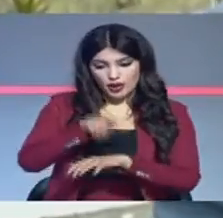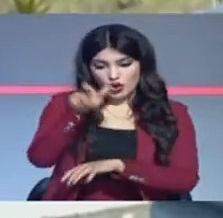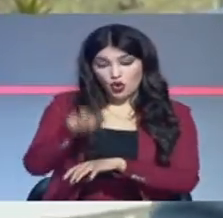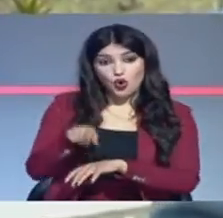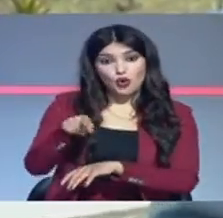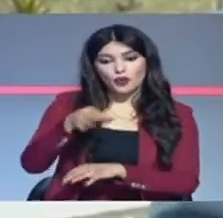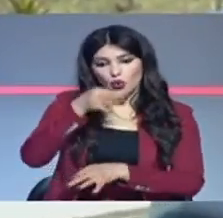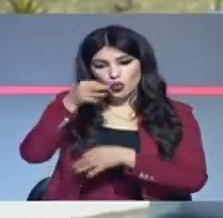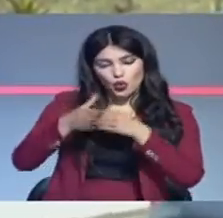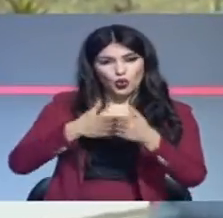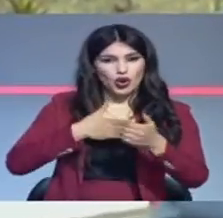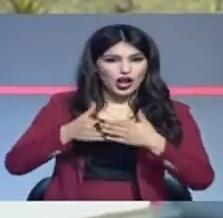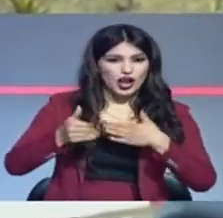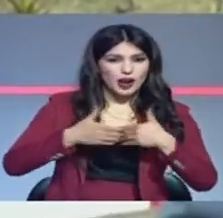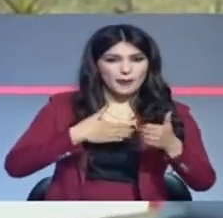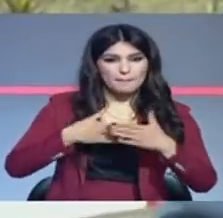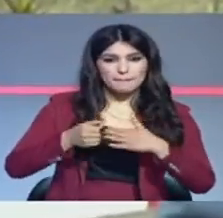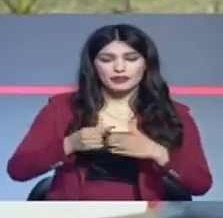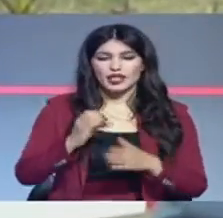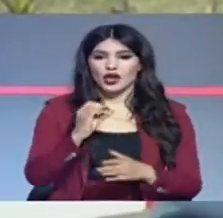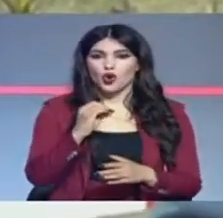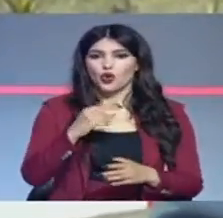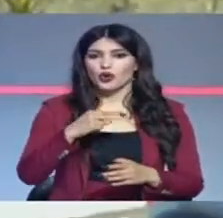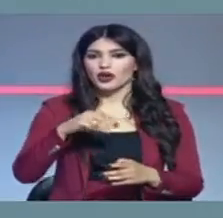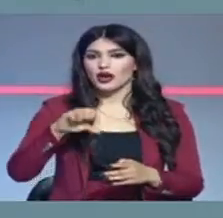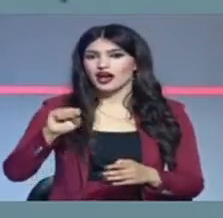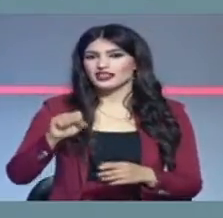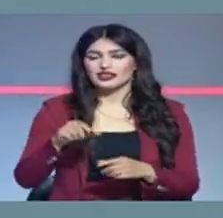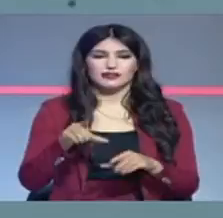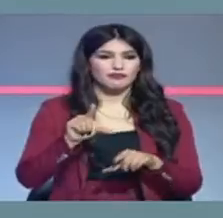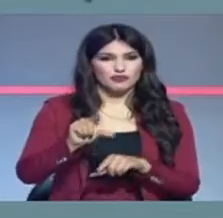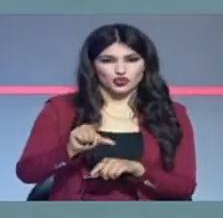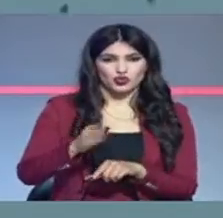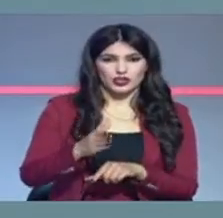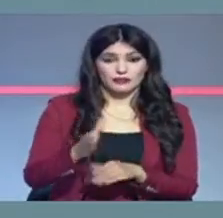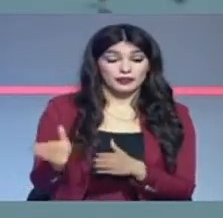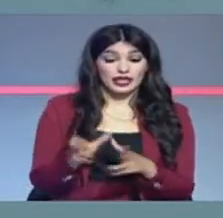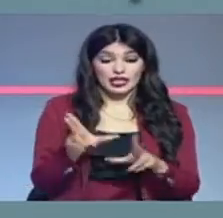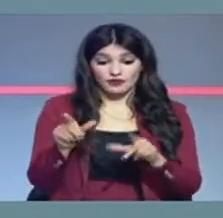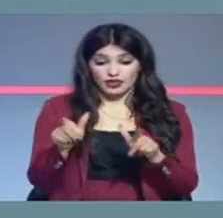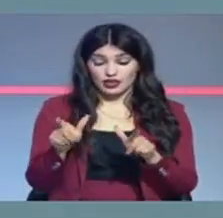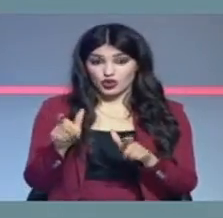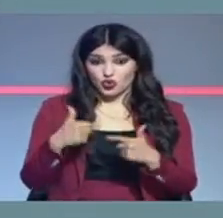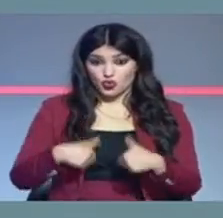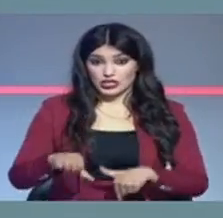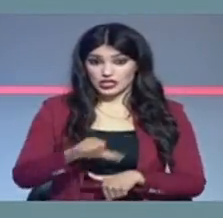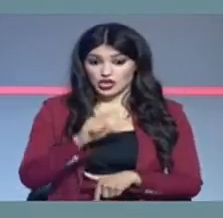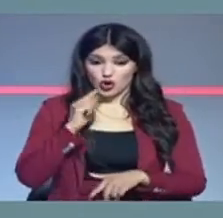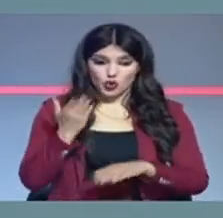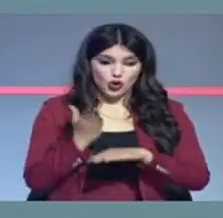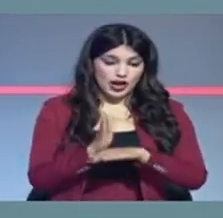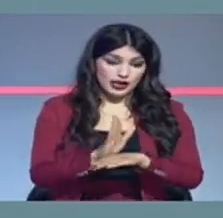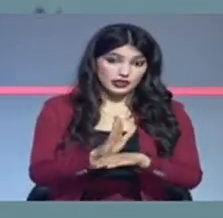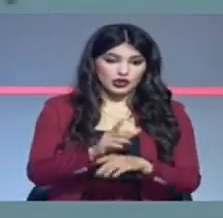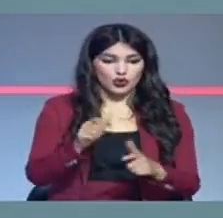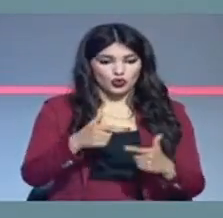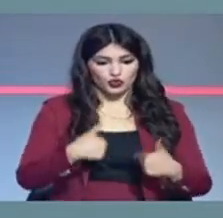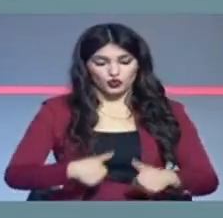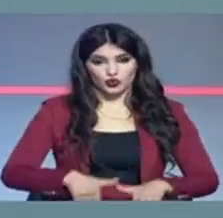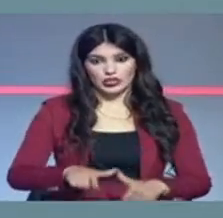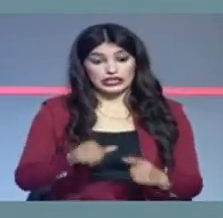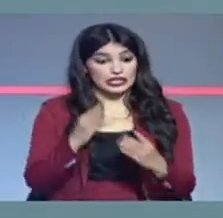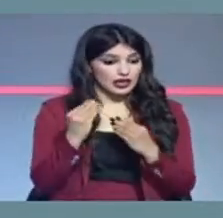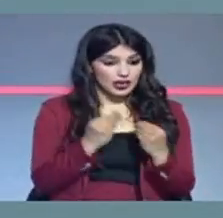من امكانيات او بالنسبه لتطهير محدوده هذا وقد كلف رئيس الحكومه شمل ميشي كلا من وزير الشؤون المحليه